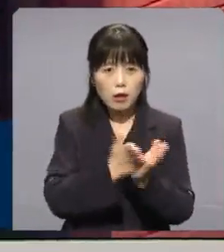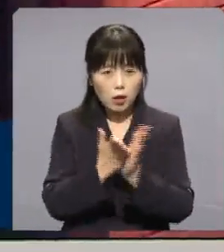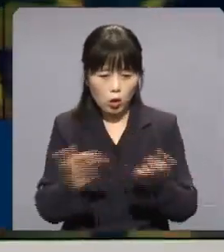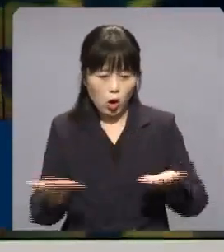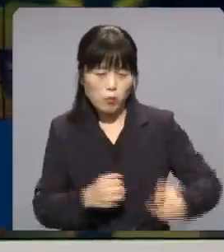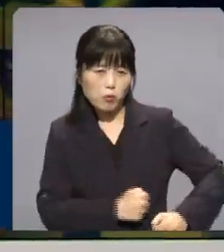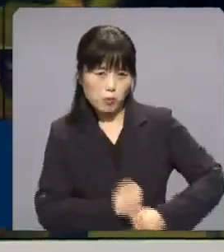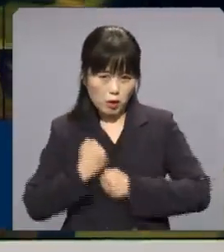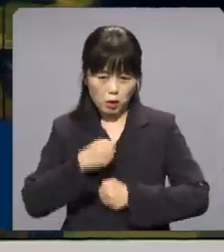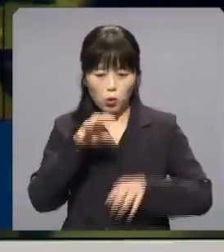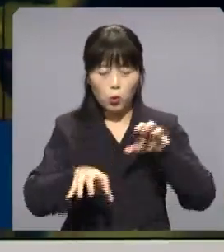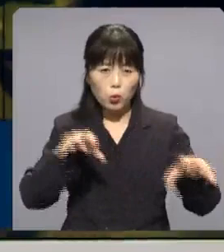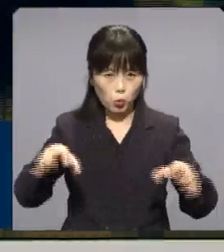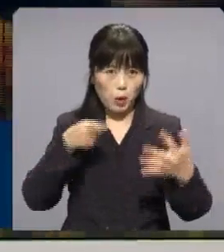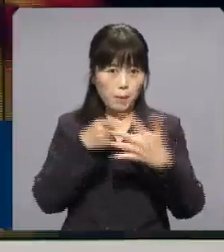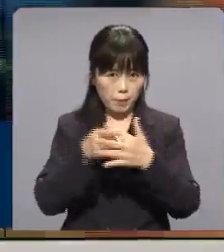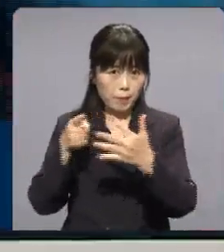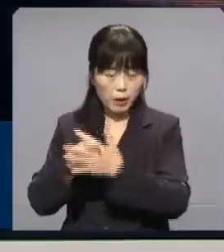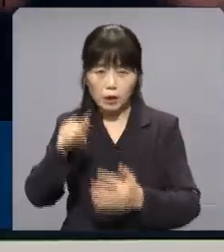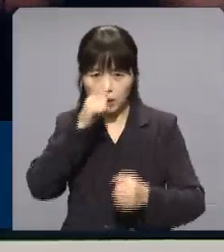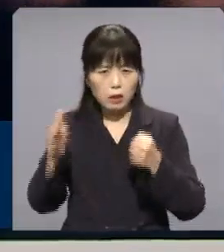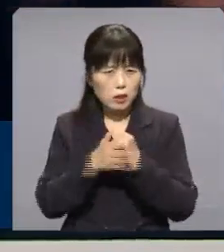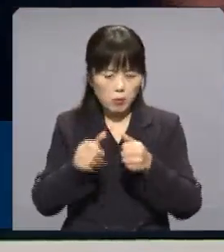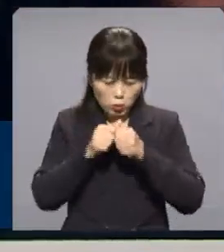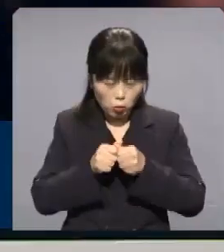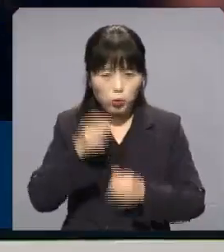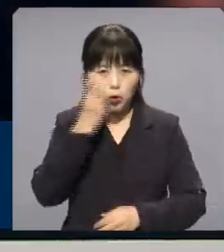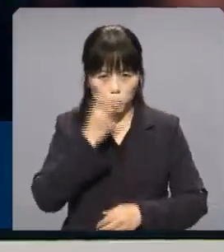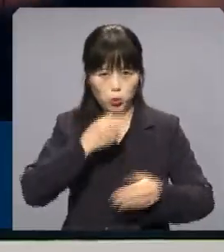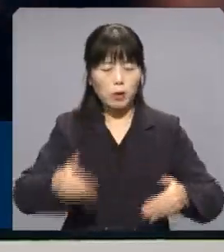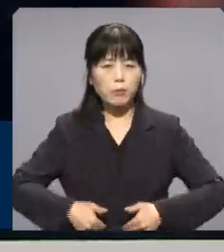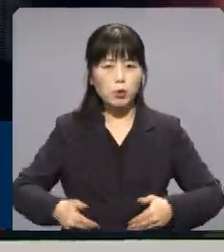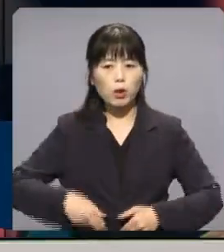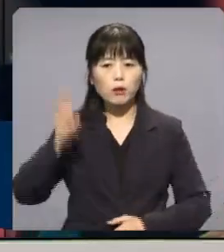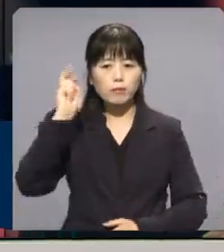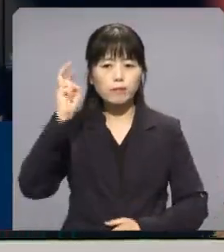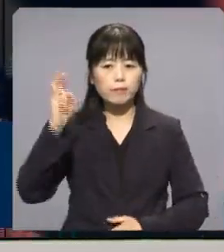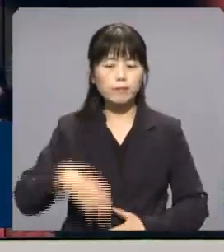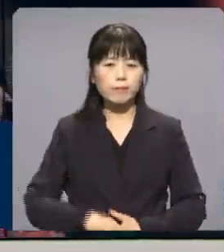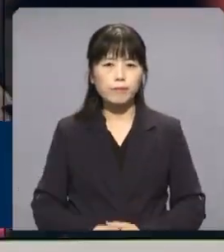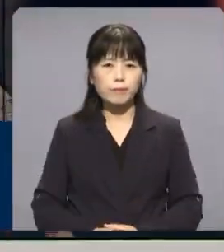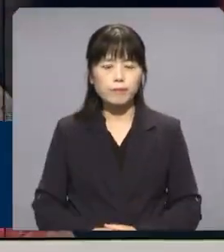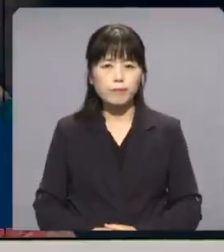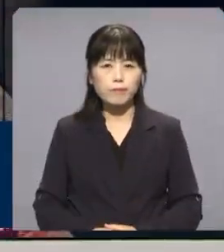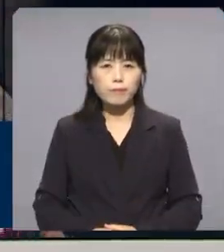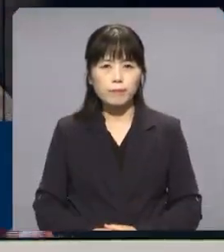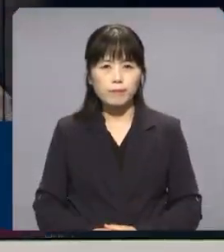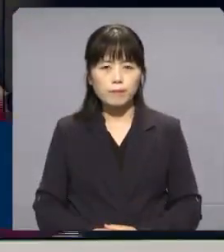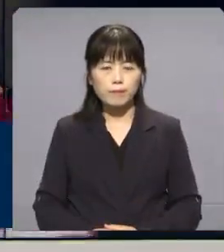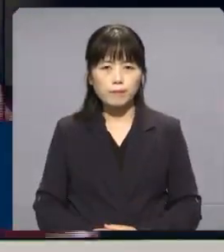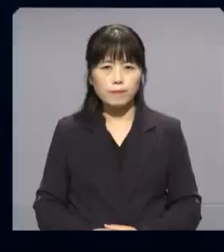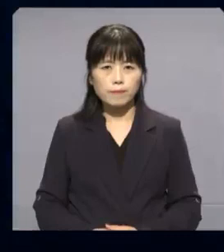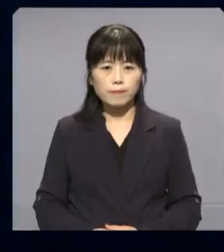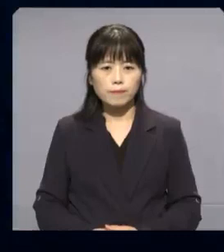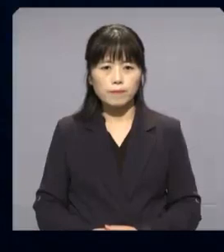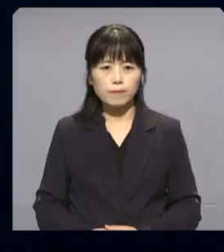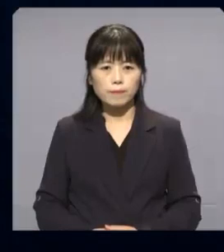업무 태만이 곳곳에서 발견되고 있어 더 촘촘한 수사가 필요해 보입니다. 신종환 기자입니다.